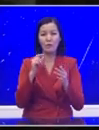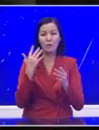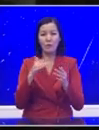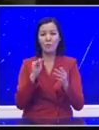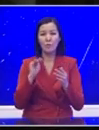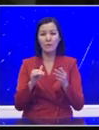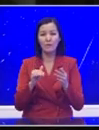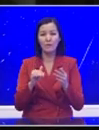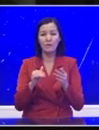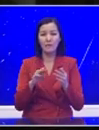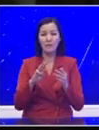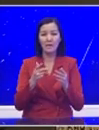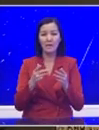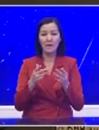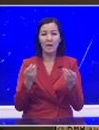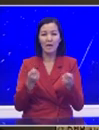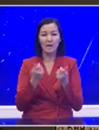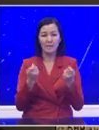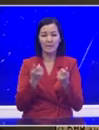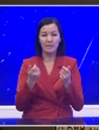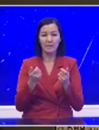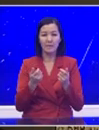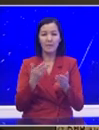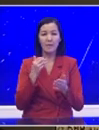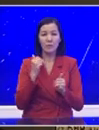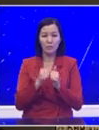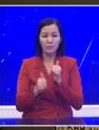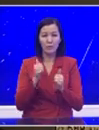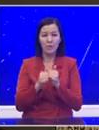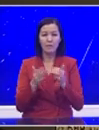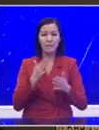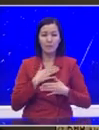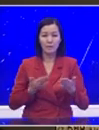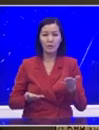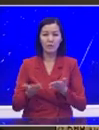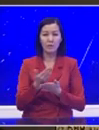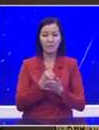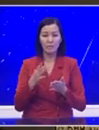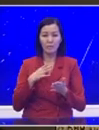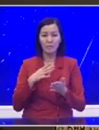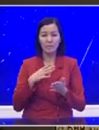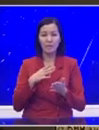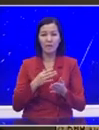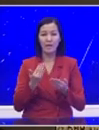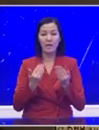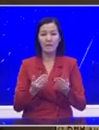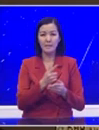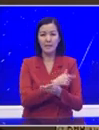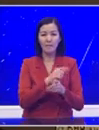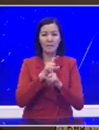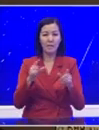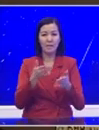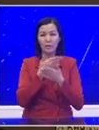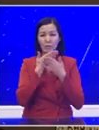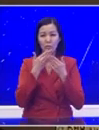мыңды әзер шығарып отырмыз дейді. Күнделікті біз алып отырамыз, оның өзін біз өзіміз оставать етеміз. Қазір аптекаларда ешқандай жерде